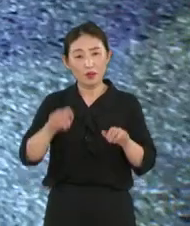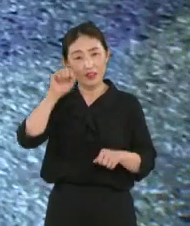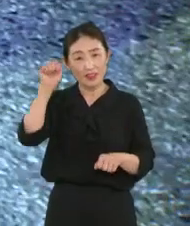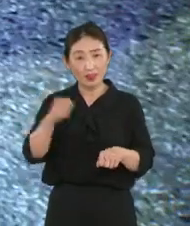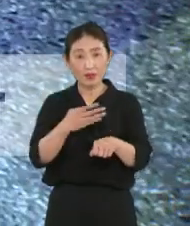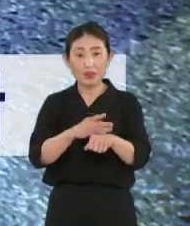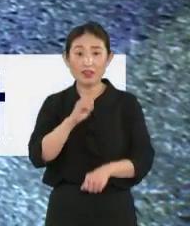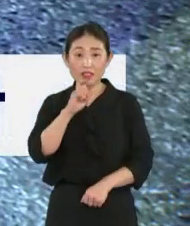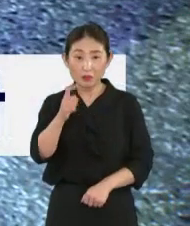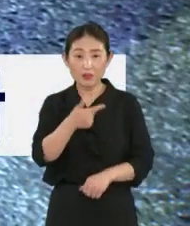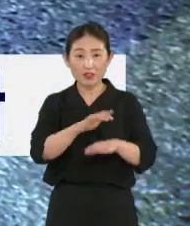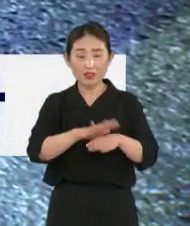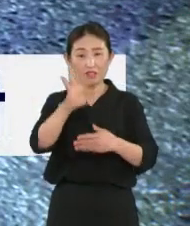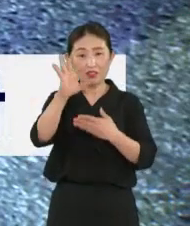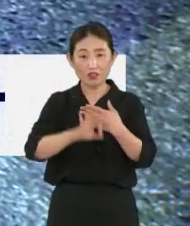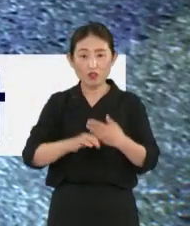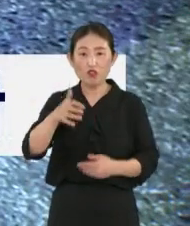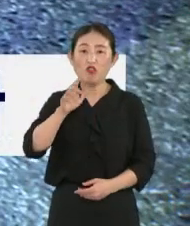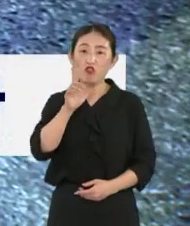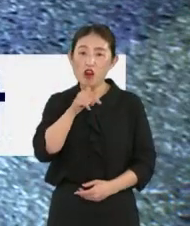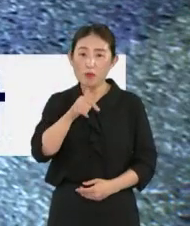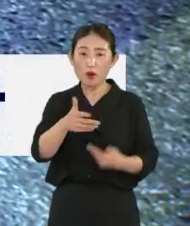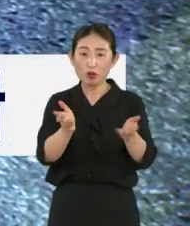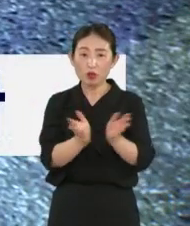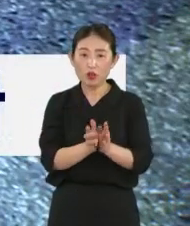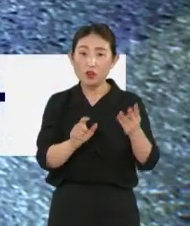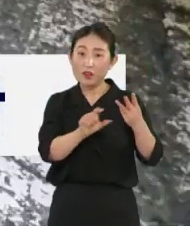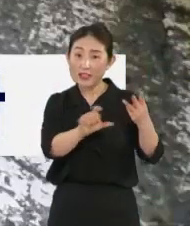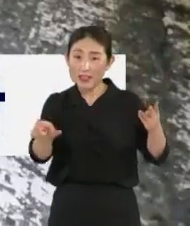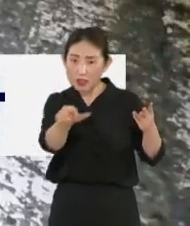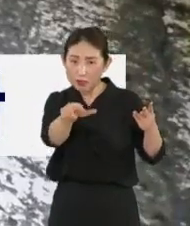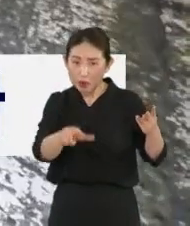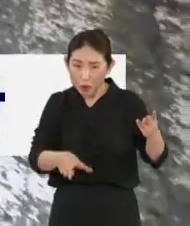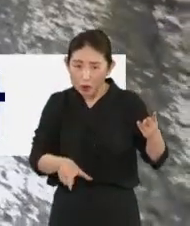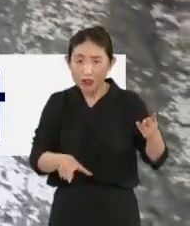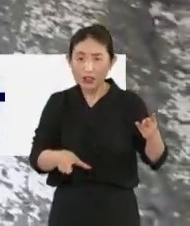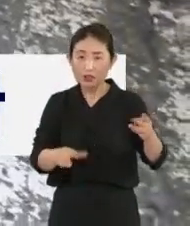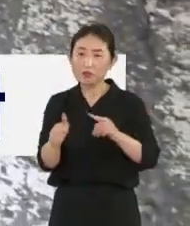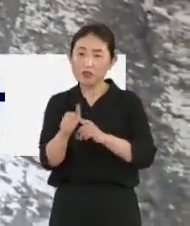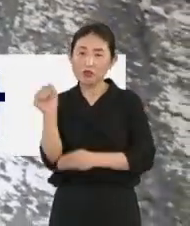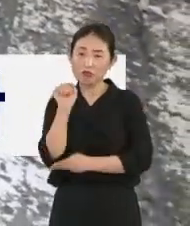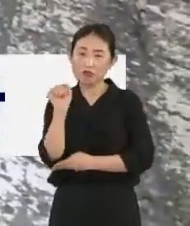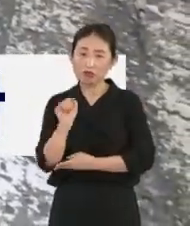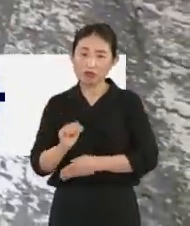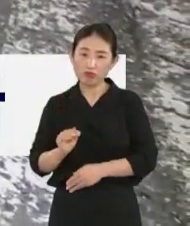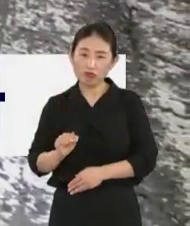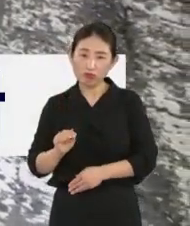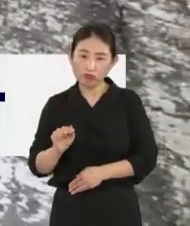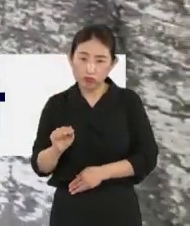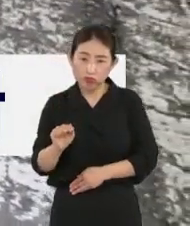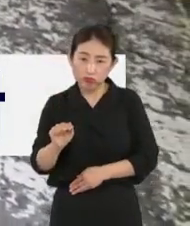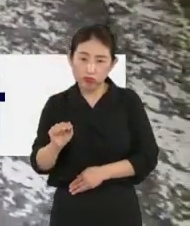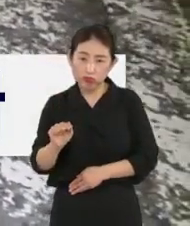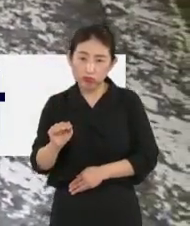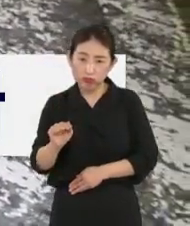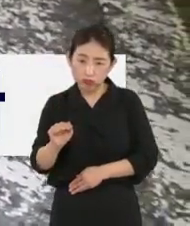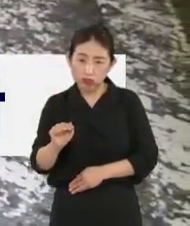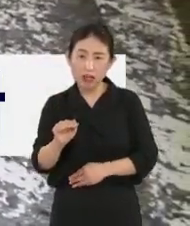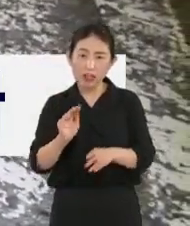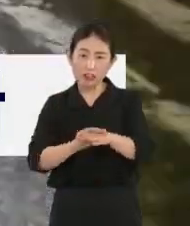오늘 새벽 4시 10분쯤 대전 서구 월평동 월평 삼거리에서 27살 남성 a 씨가 몰던 승용차가